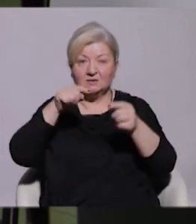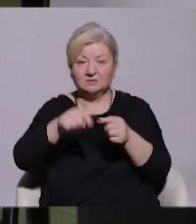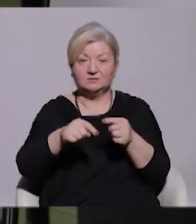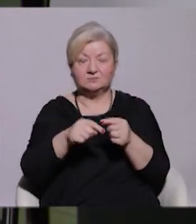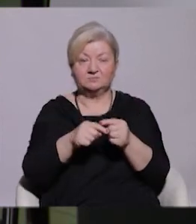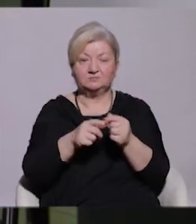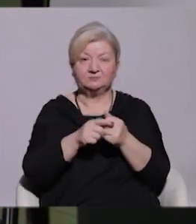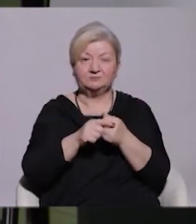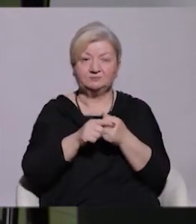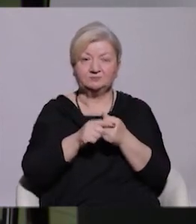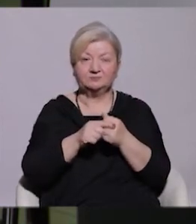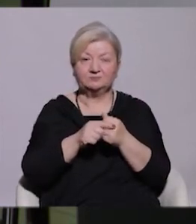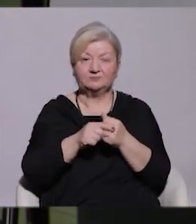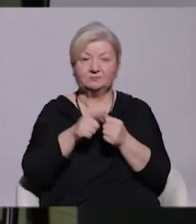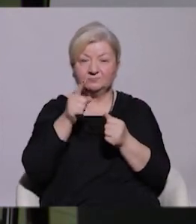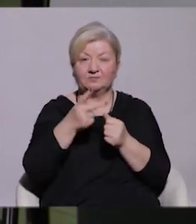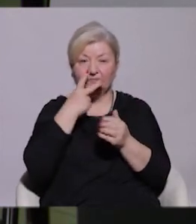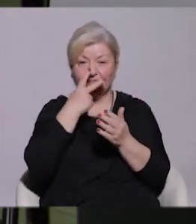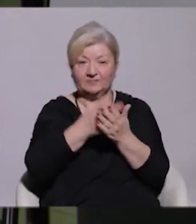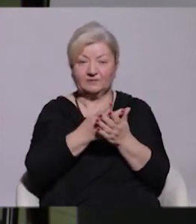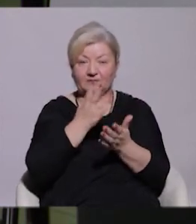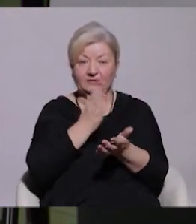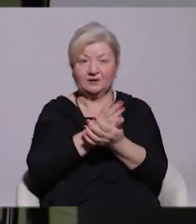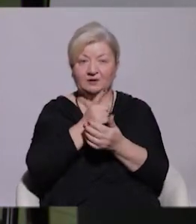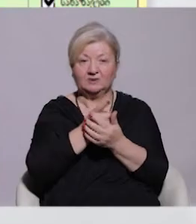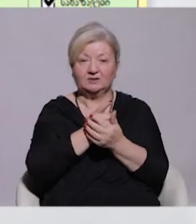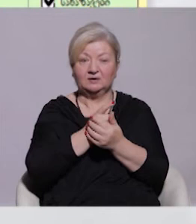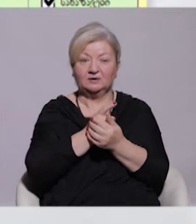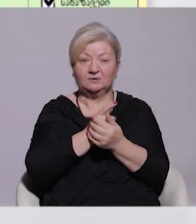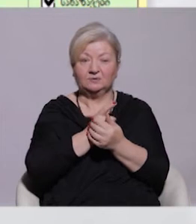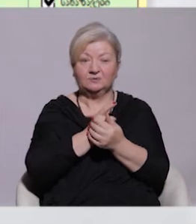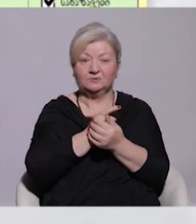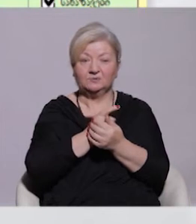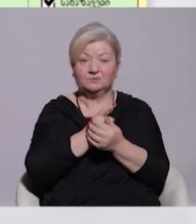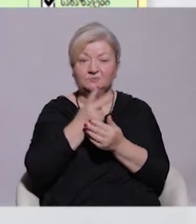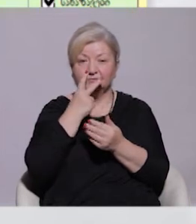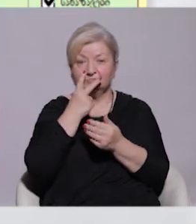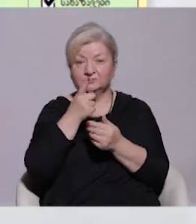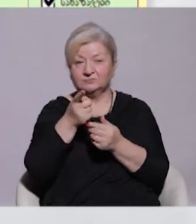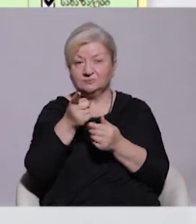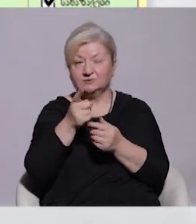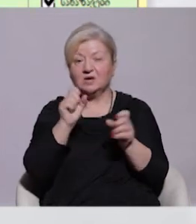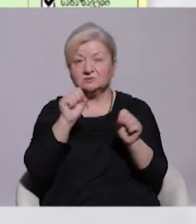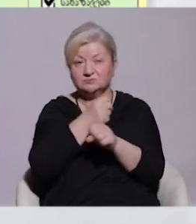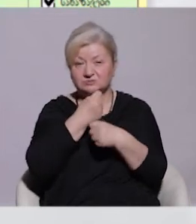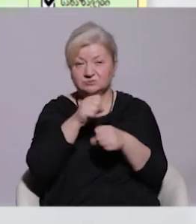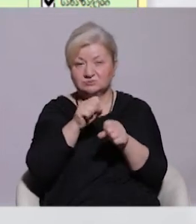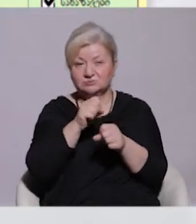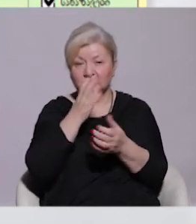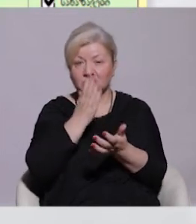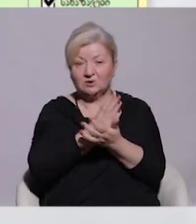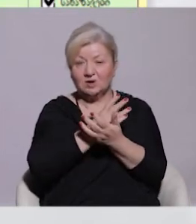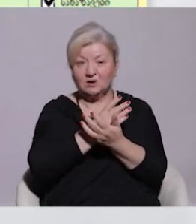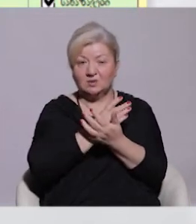ერთეულზე. და აი ეს გამოსახულების სახითაა წარმოდგენილი. ნახოთ ეს გამოსახულება, შეხედეთ. ესე იგი, სიჩქარე